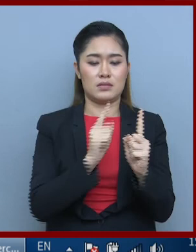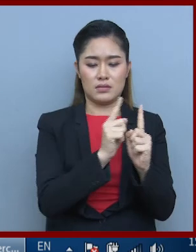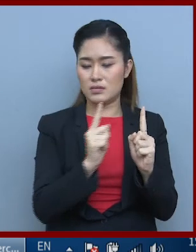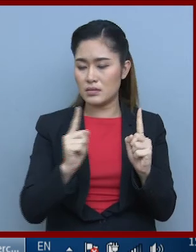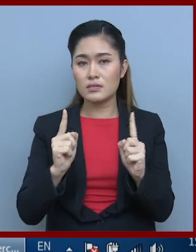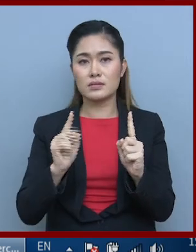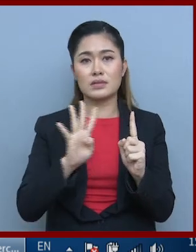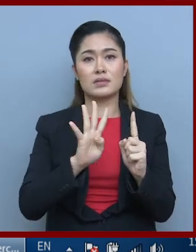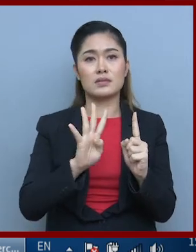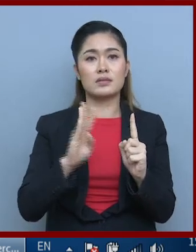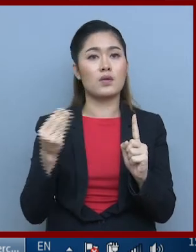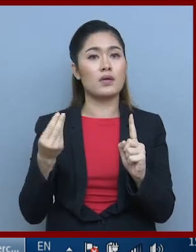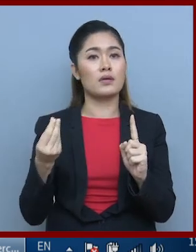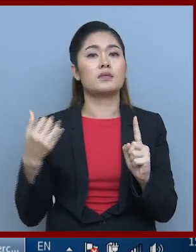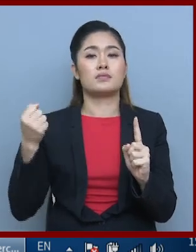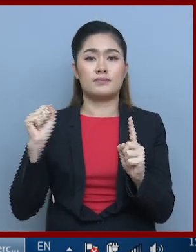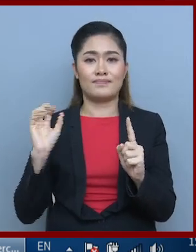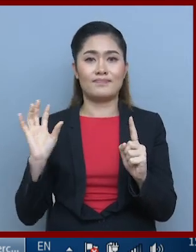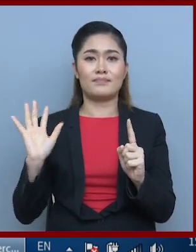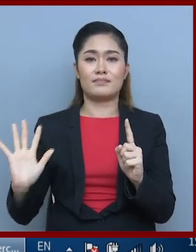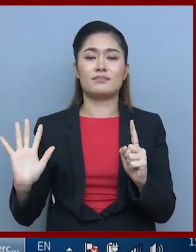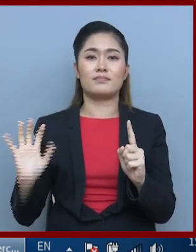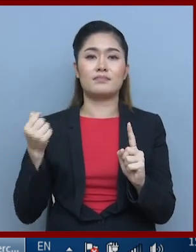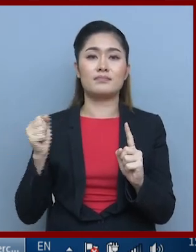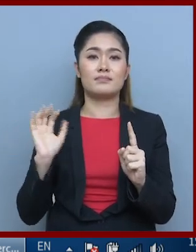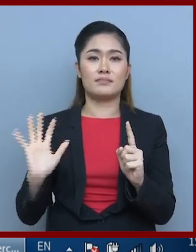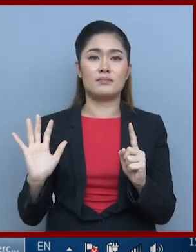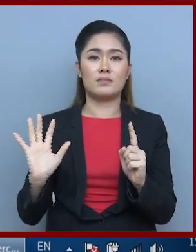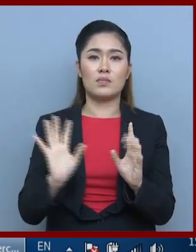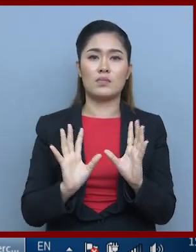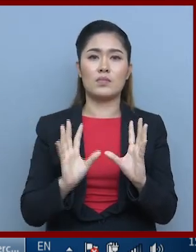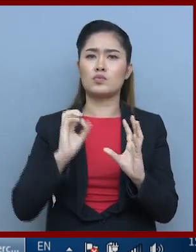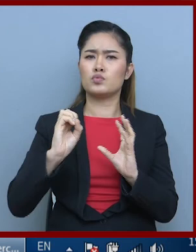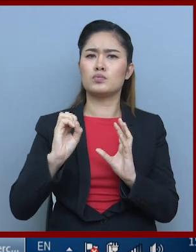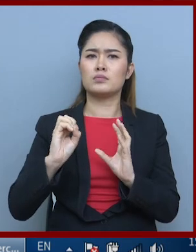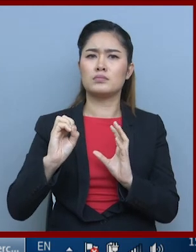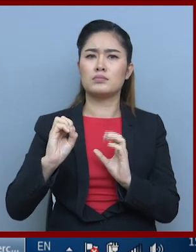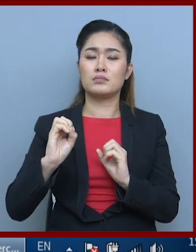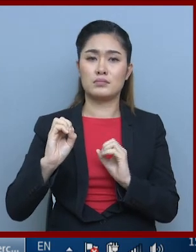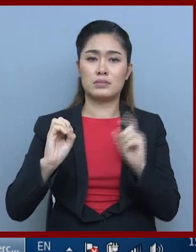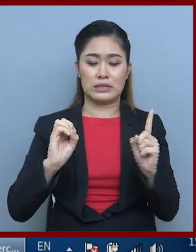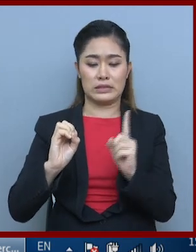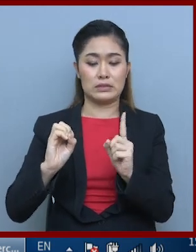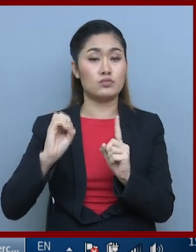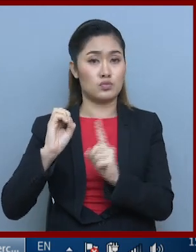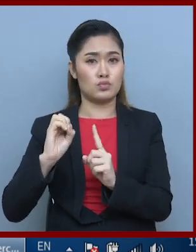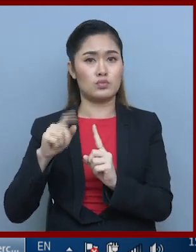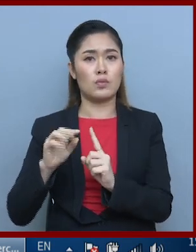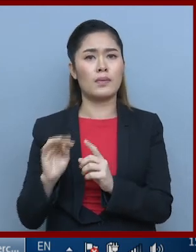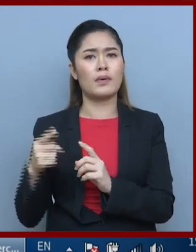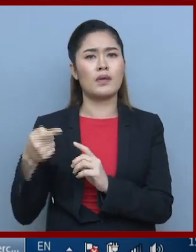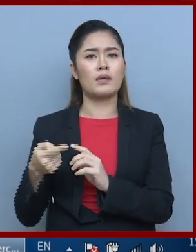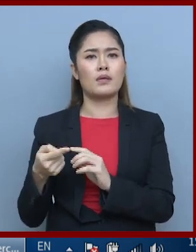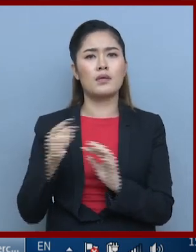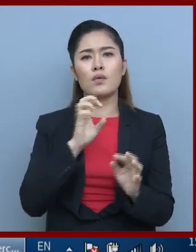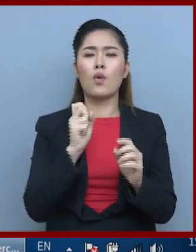1ทั้งหมด4บิต4หลักก็คือเป็น15ถ้าหายไปหลักขวาสุดหายไป14ก็คือเอ